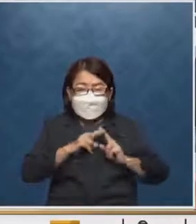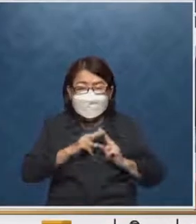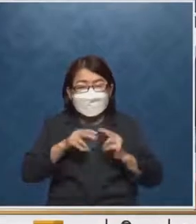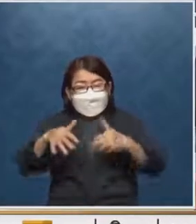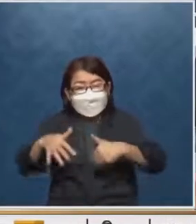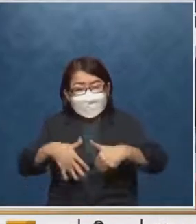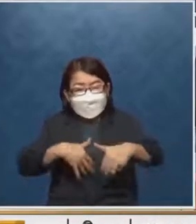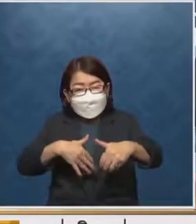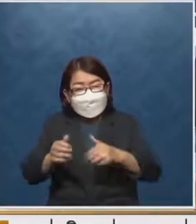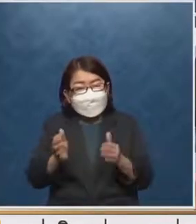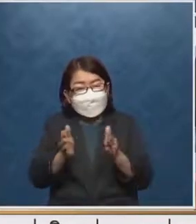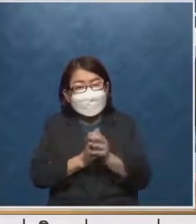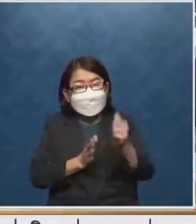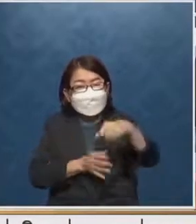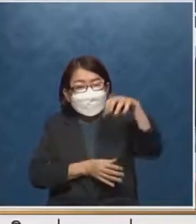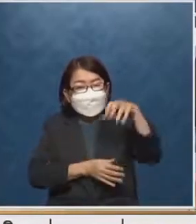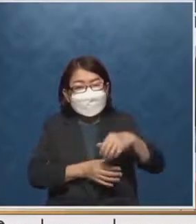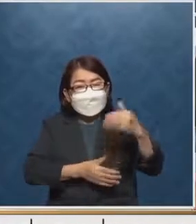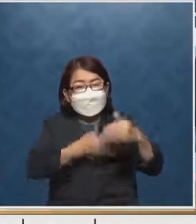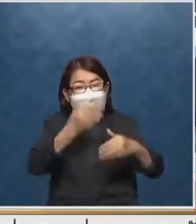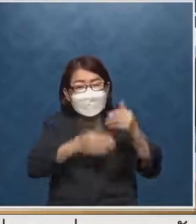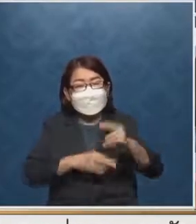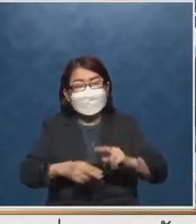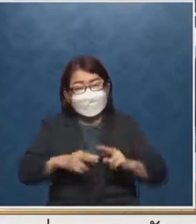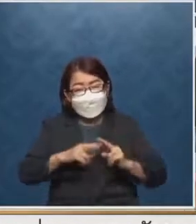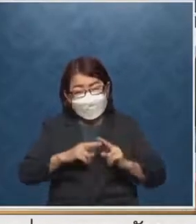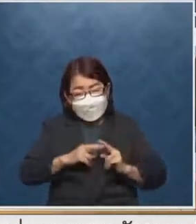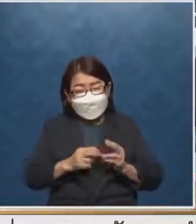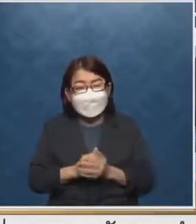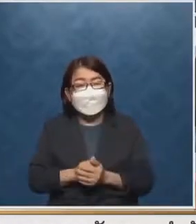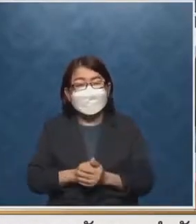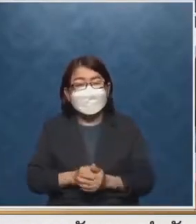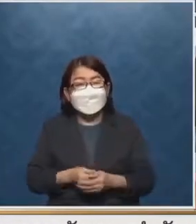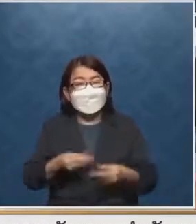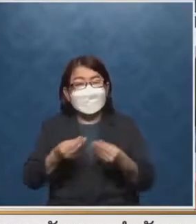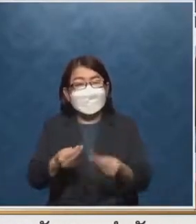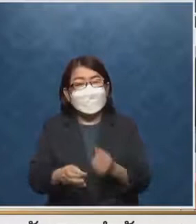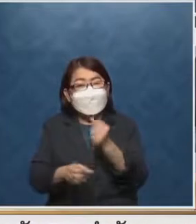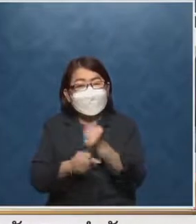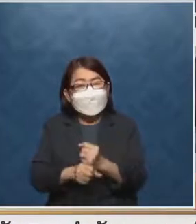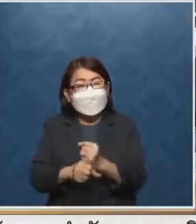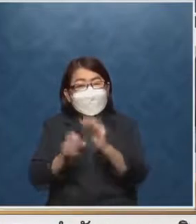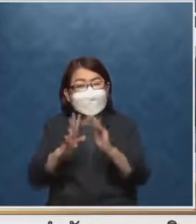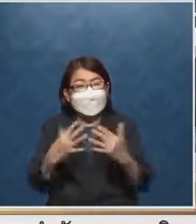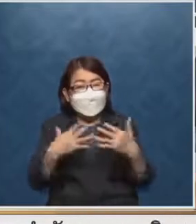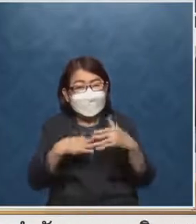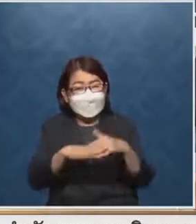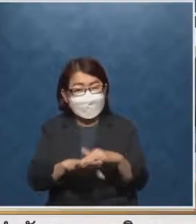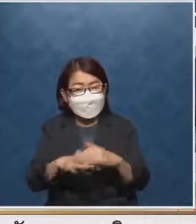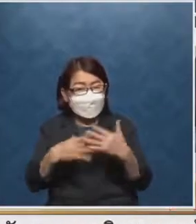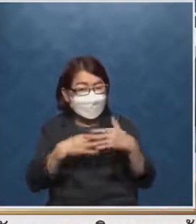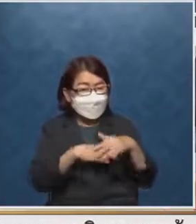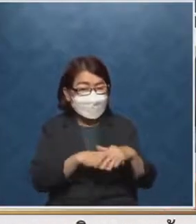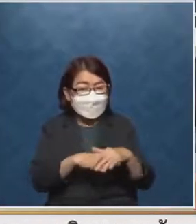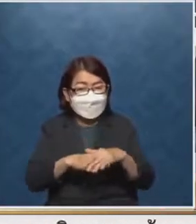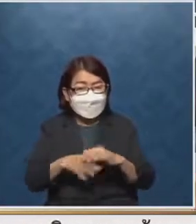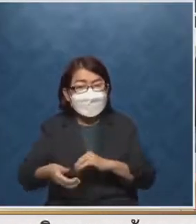ลุ่มองค์กรพัฒนาเอกชนโดยสร้างรูปแบบการประสานงานให้เกิดประสิทธิภา